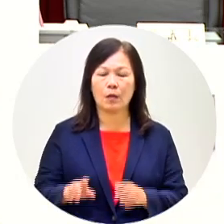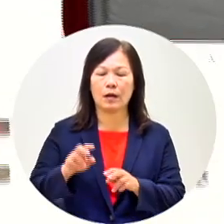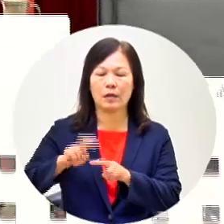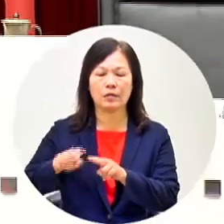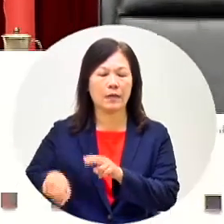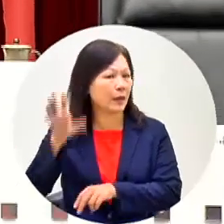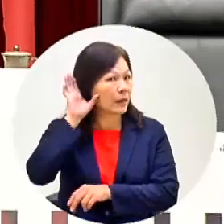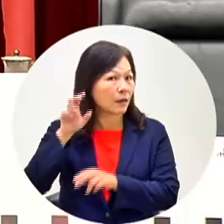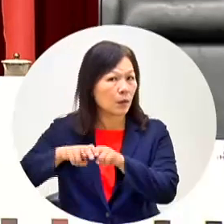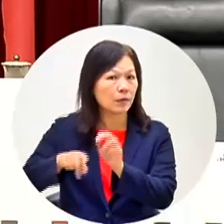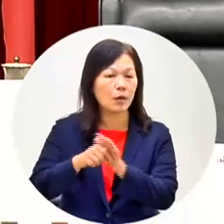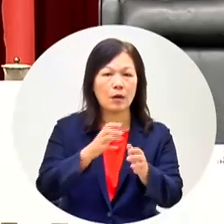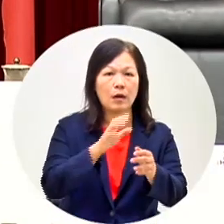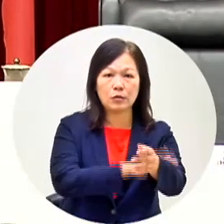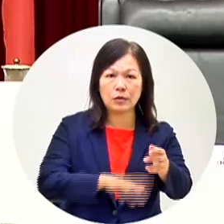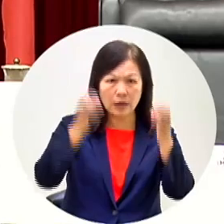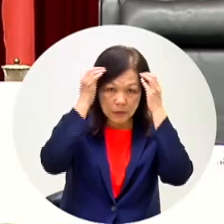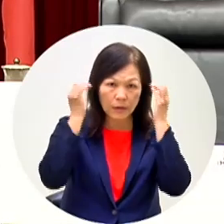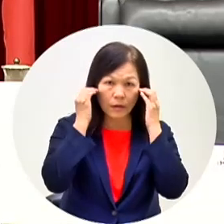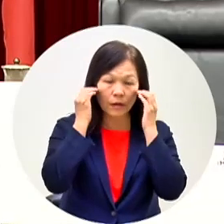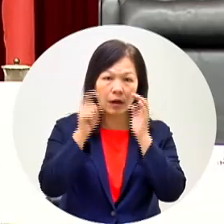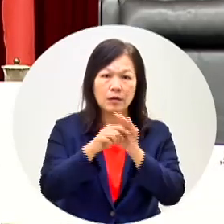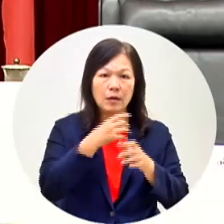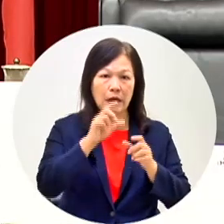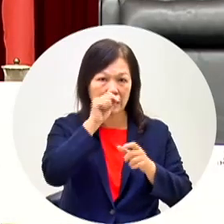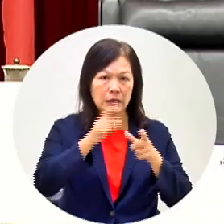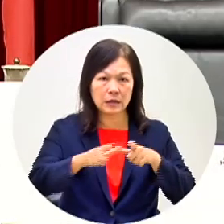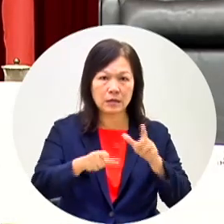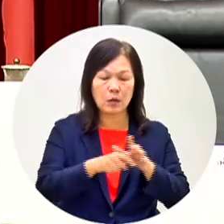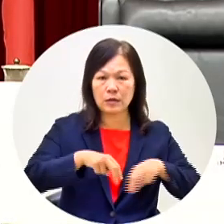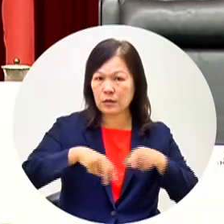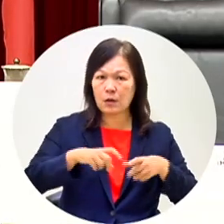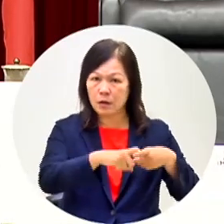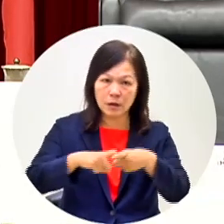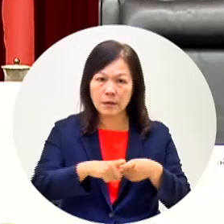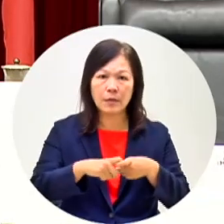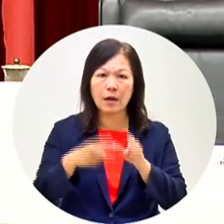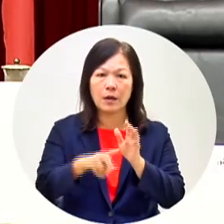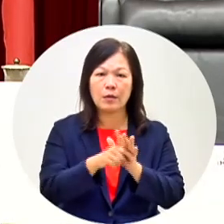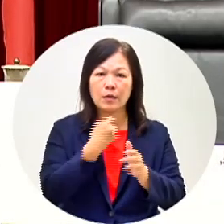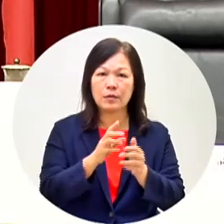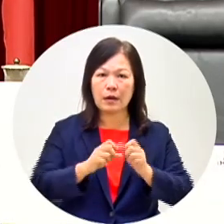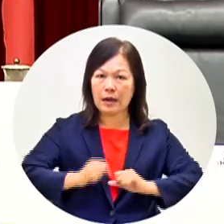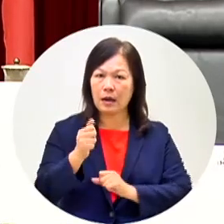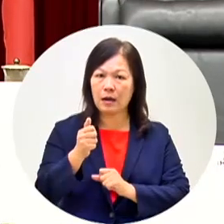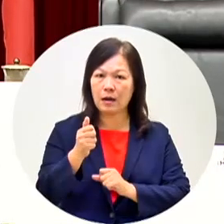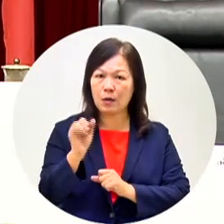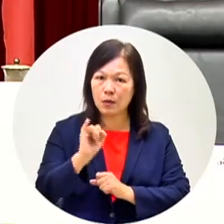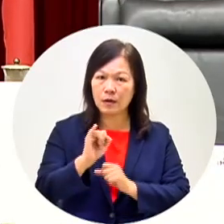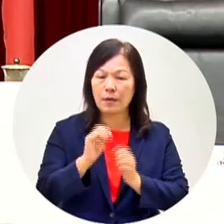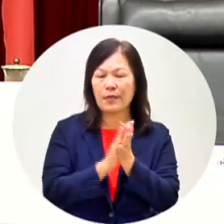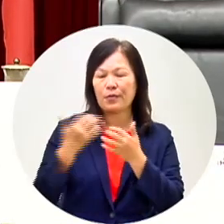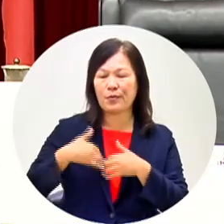区还我特色公园行动联盟哈，啊，领队姓名康文林哈，啊，大家鼓掌欢迎的哈。